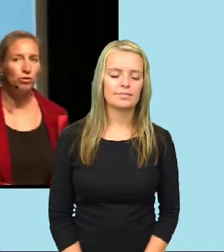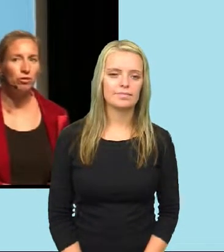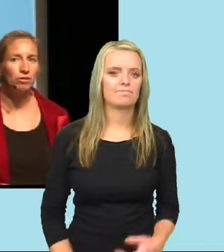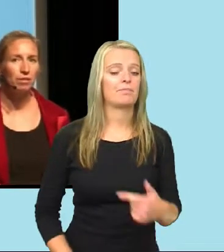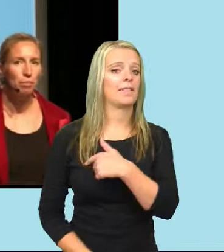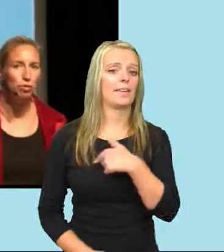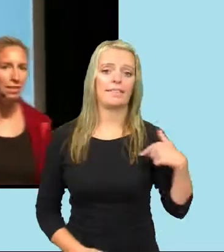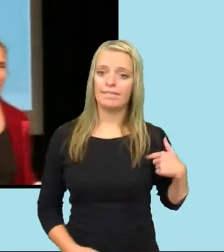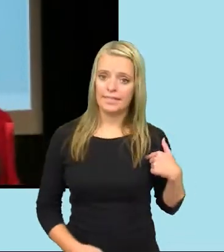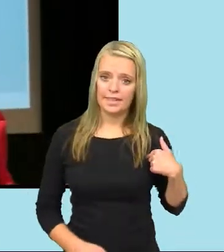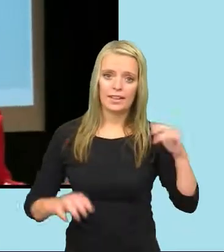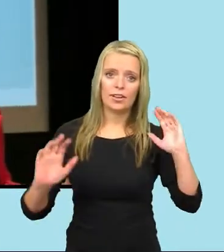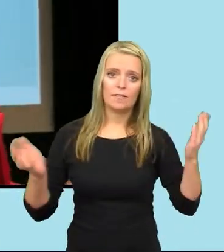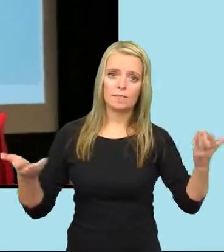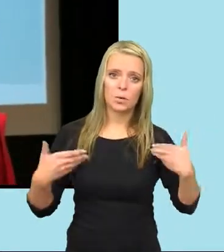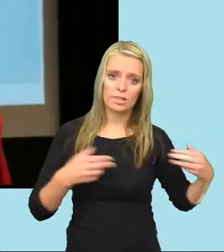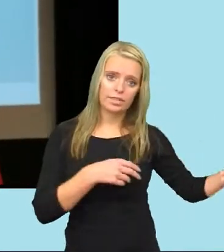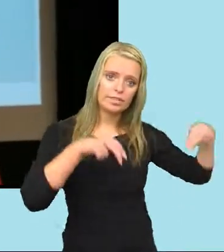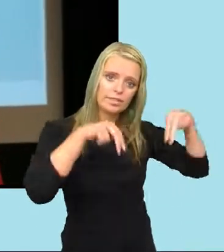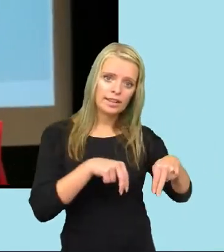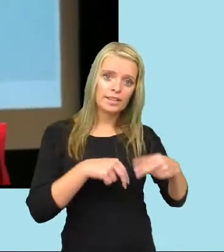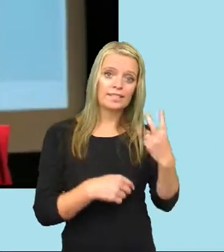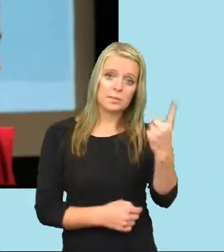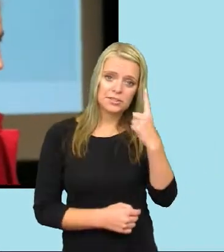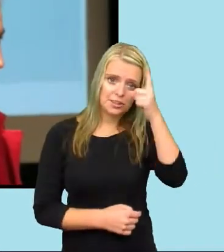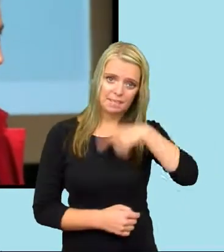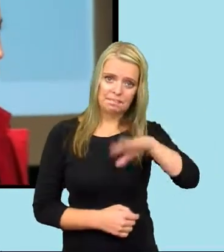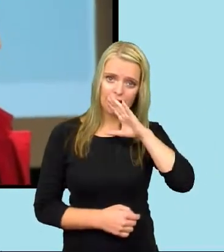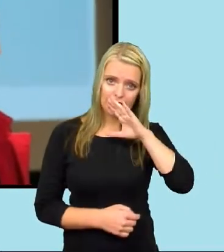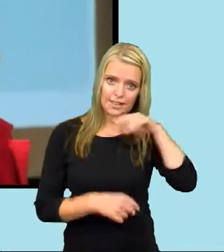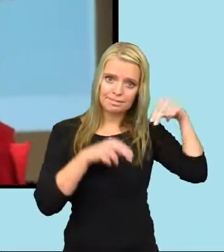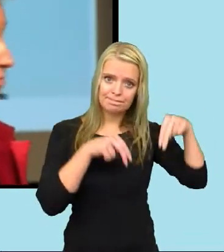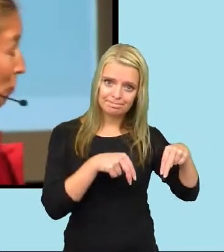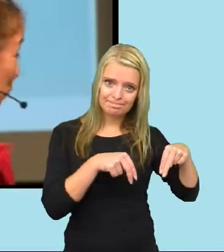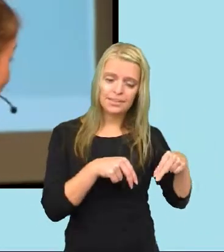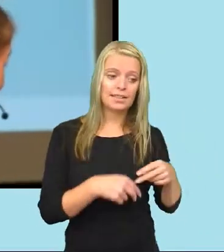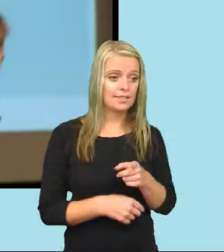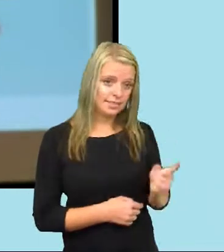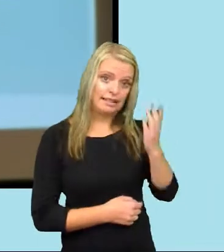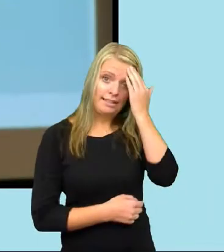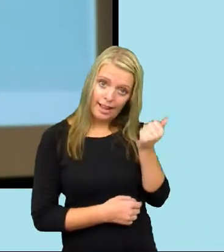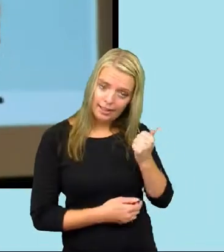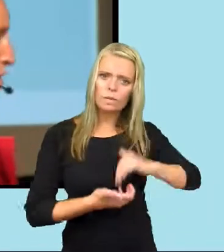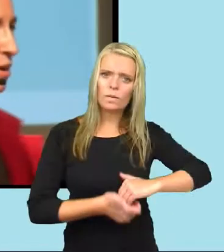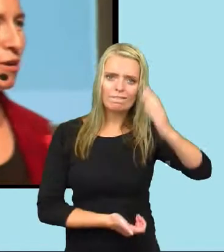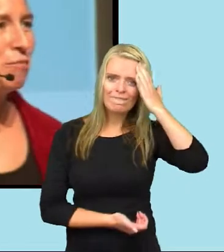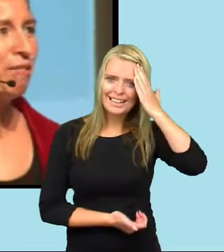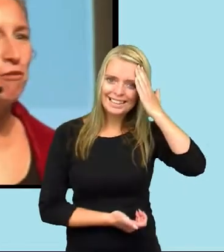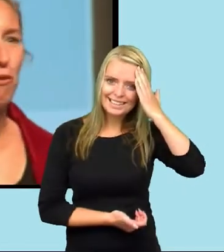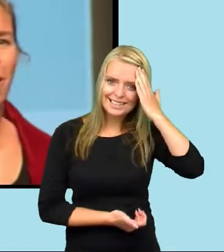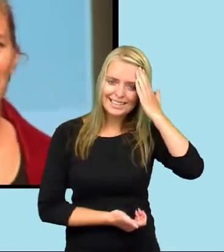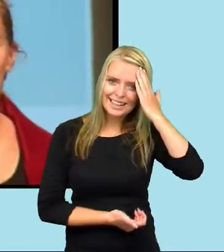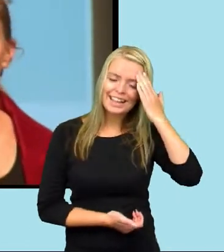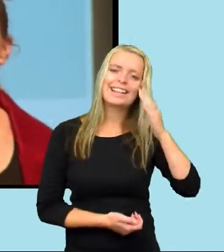Vi har fått på scenen två stycken föräldrar som kan och vet hur